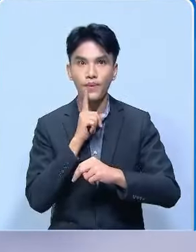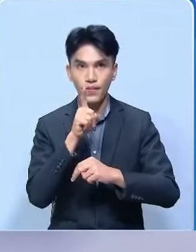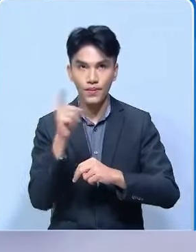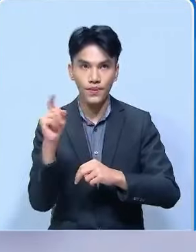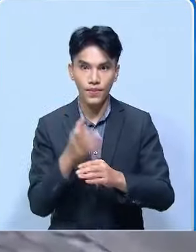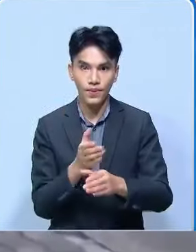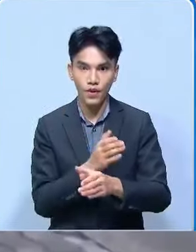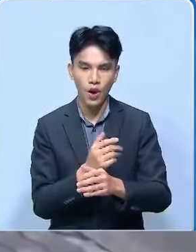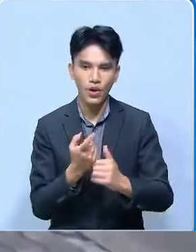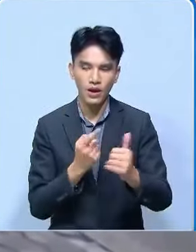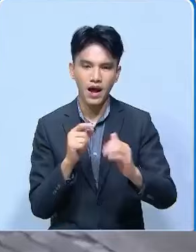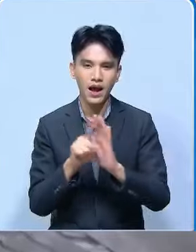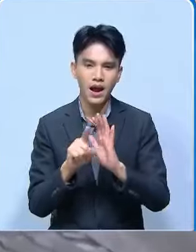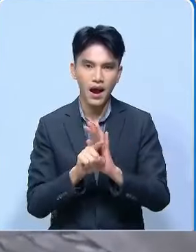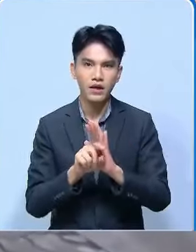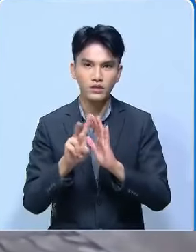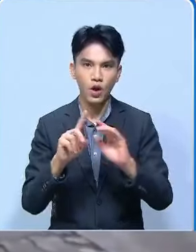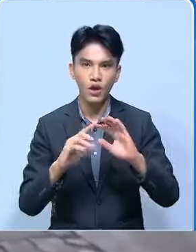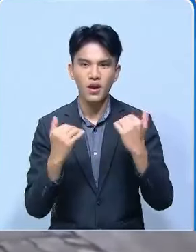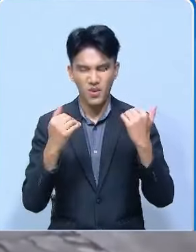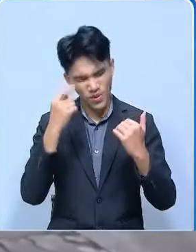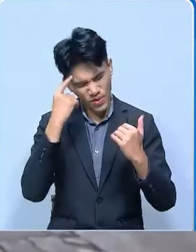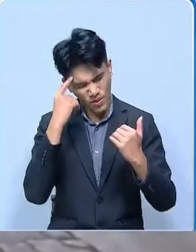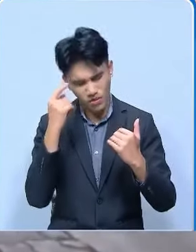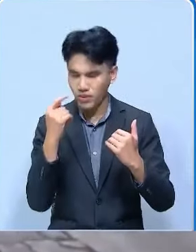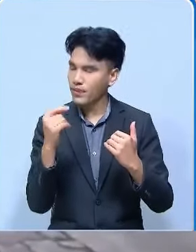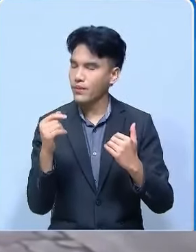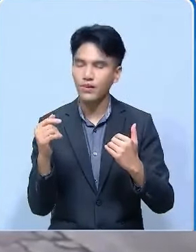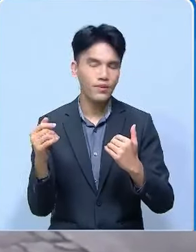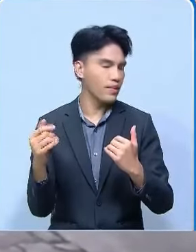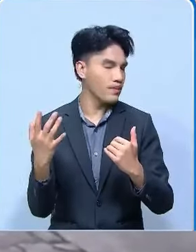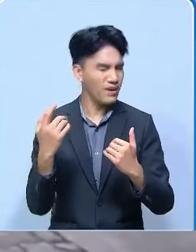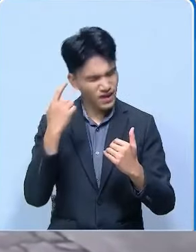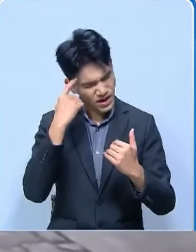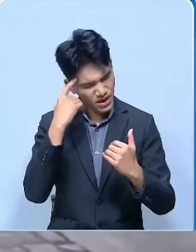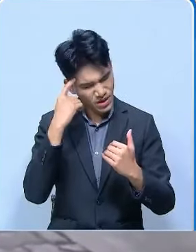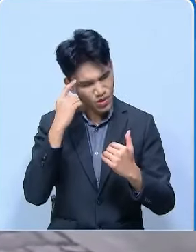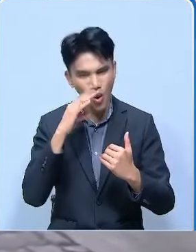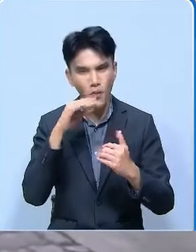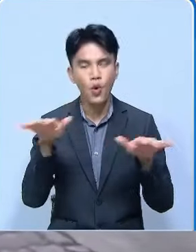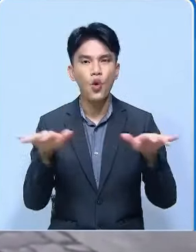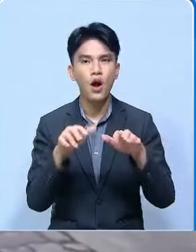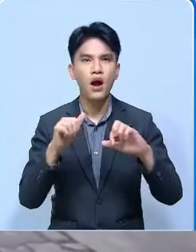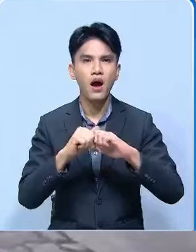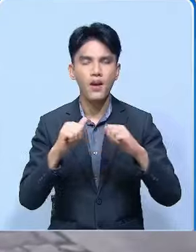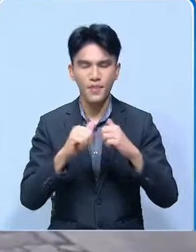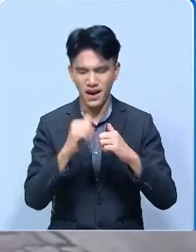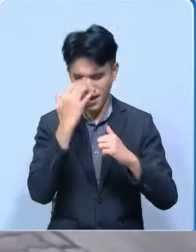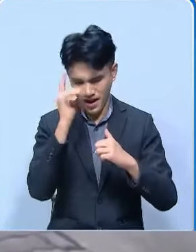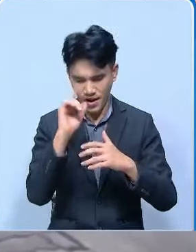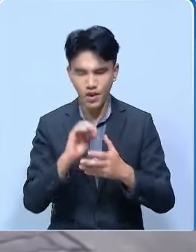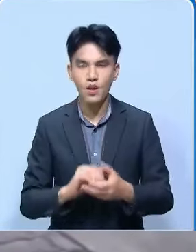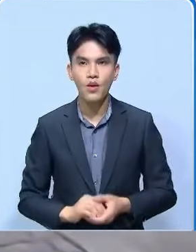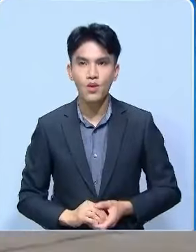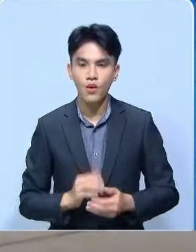เคยถูกขู่ฆ่ามาแล้ว2รอบแต่ก็ไม่คิดว่าจะมาเกิดเหตุการณ์จริงคิดว่าขู่เฉยๆปมเหตุเกิดจากใน